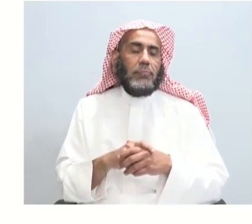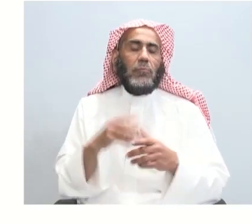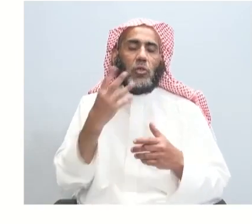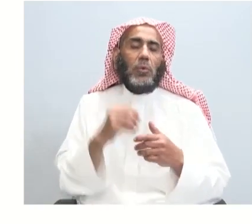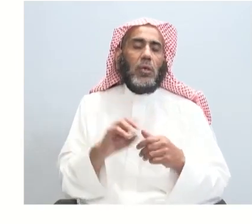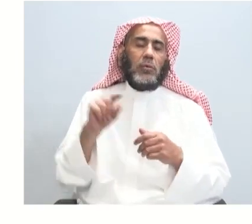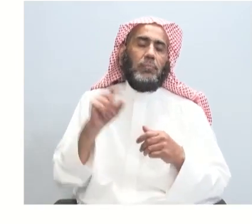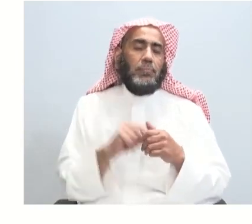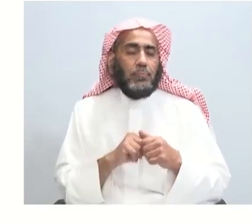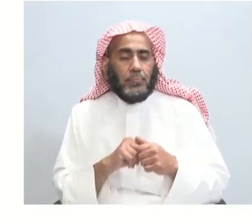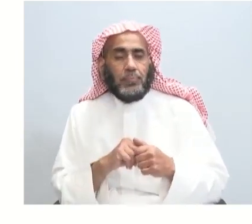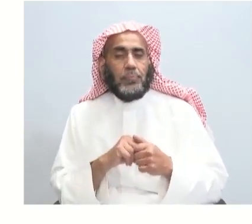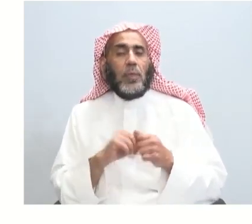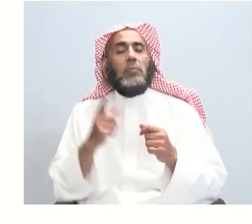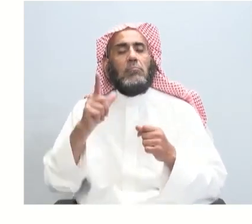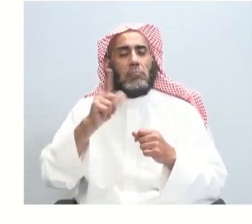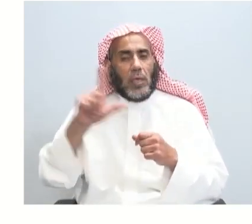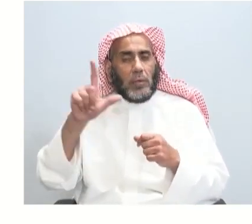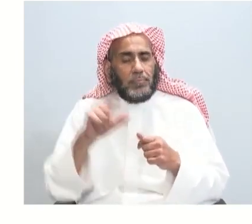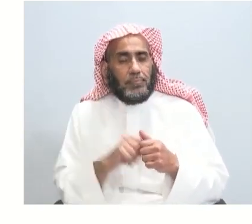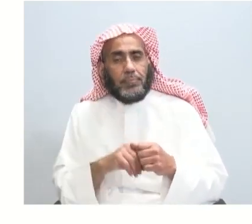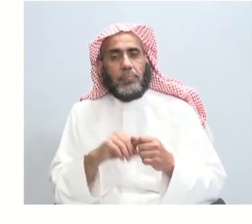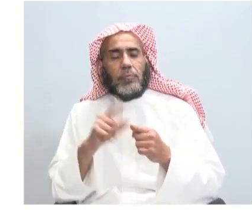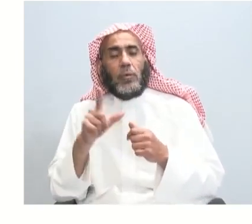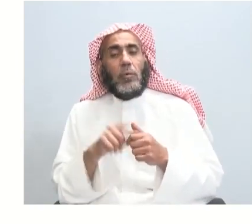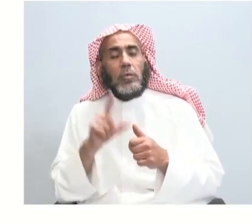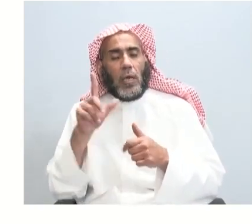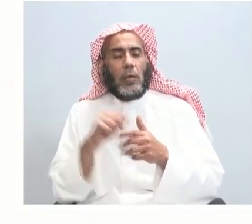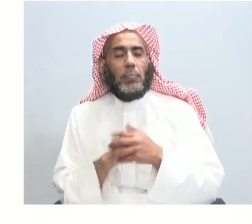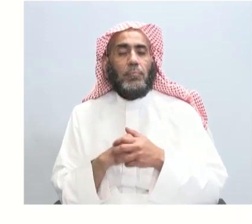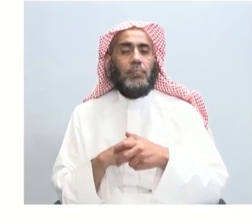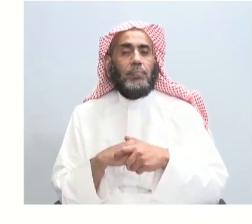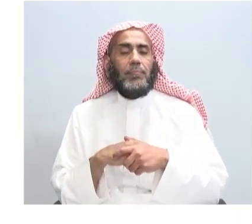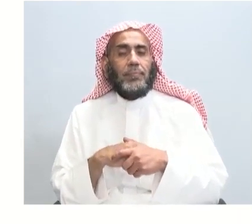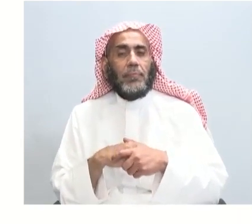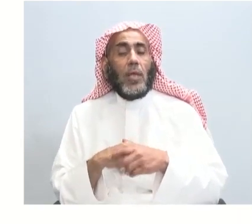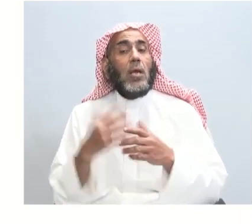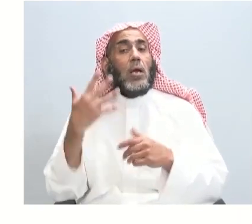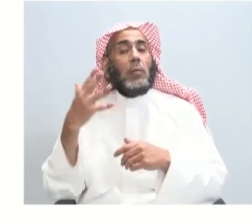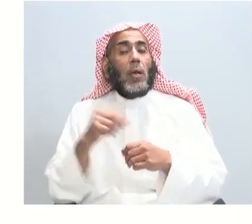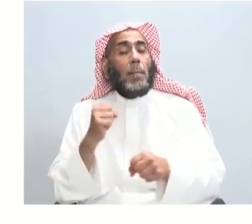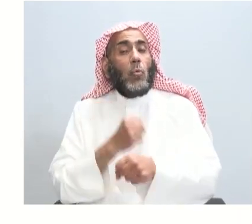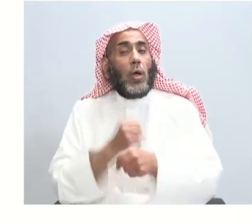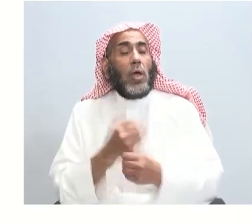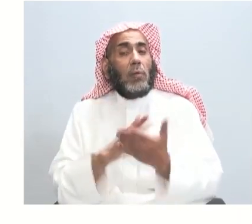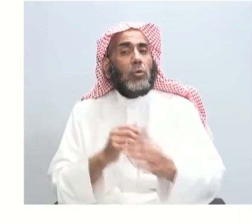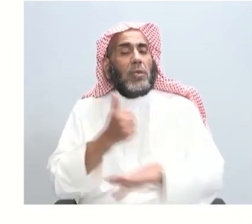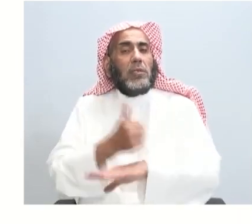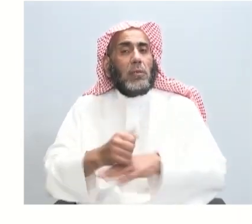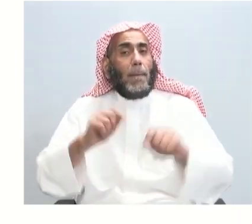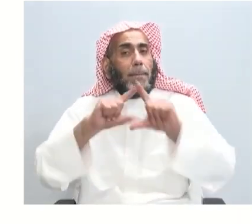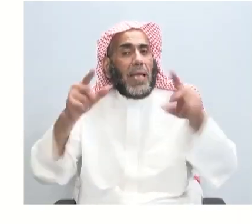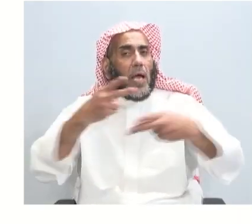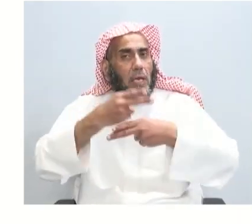جميل، أحسنتم. هنا صحيح، هنا صحيح. خامسا، من وظائف المعجم الأساسية بيان